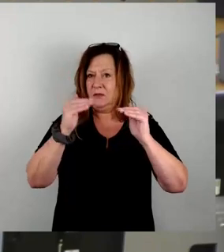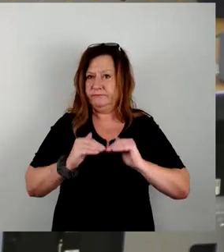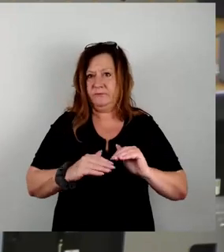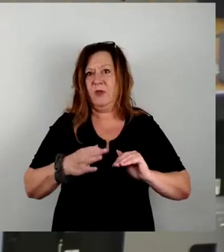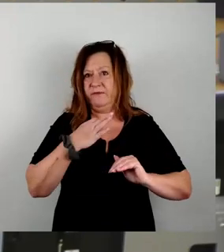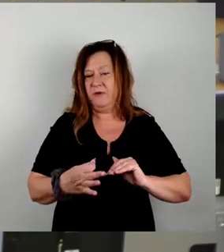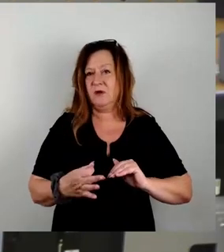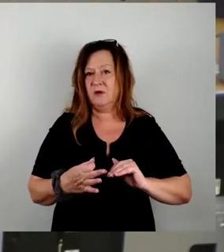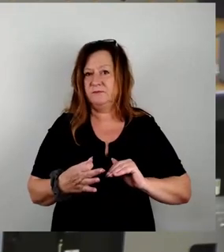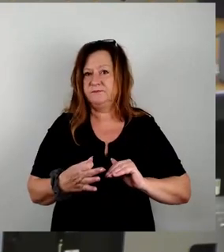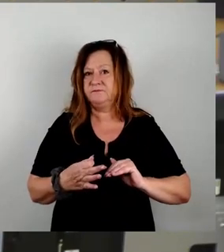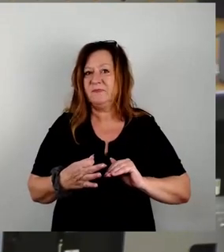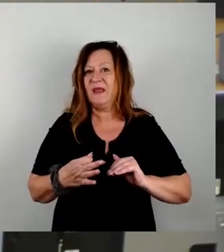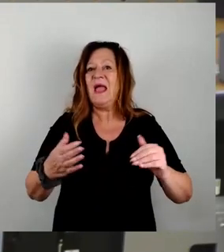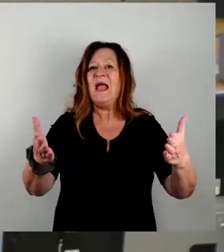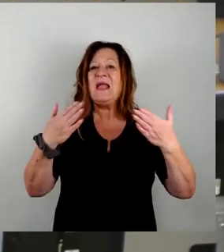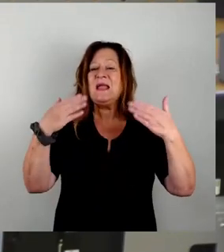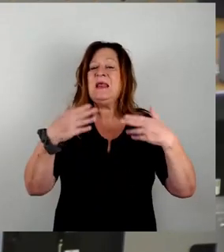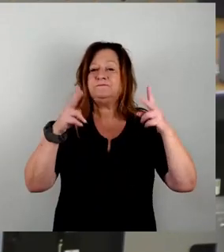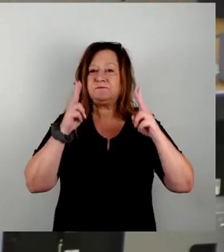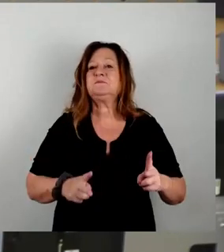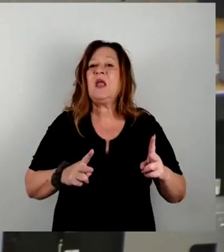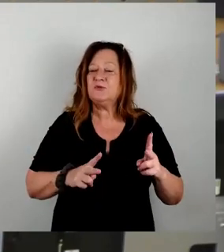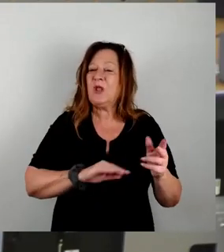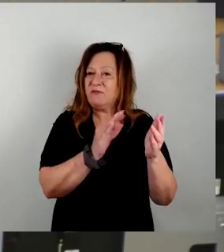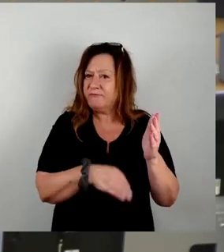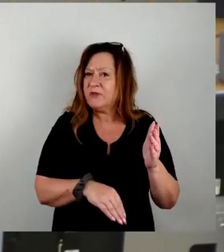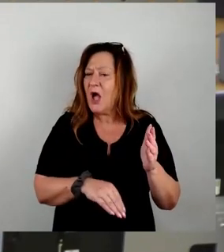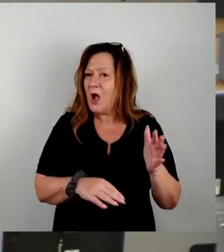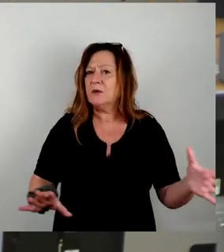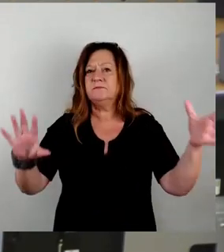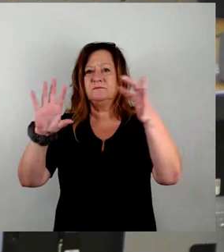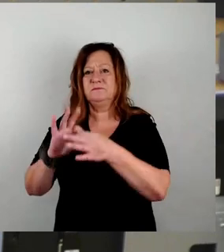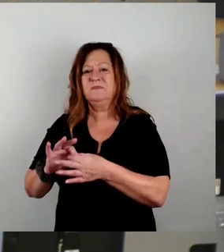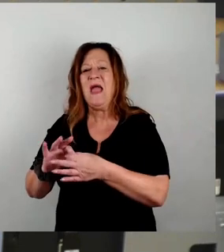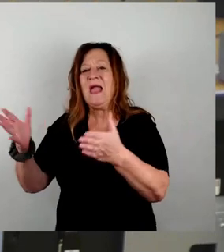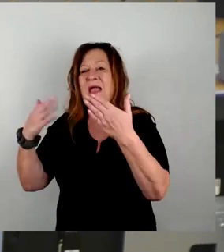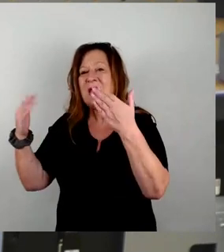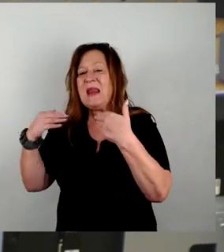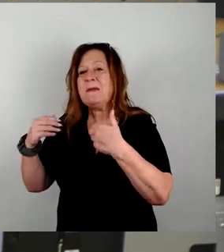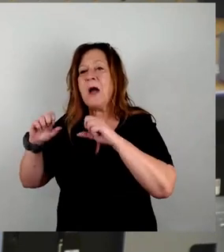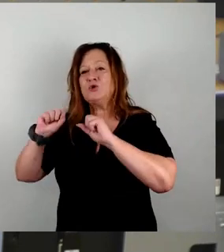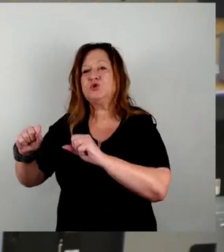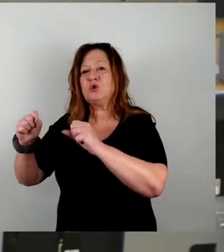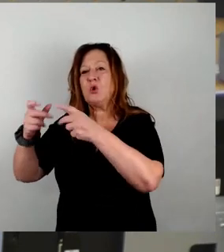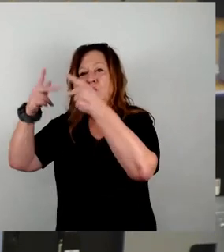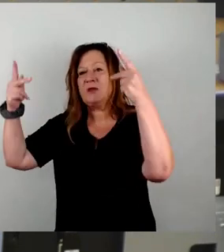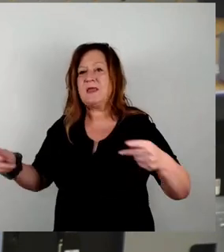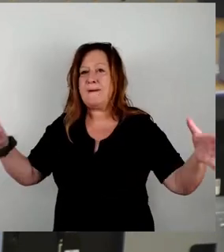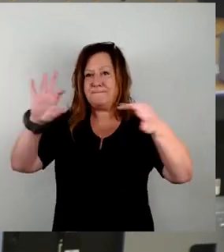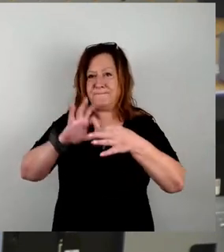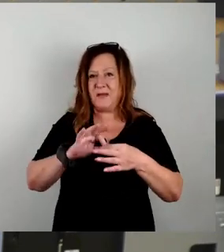inwiefern wird die Erstellung des Klimastadtvertrags mit der Fortschreibung des integrierten Energie- und Klimaschutzkonzeptes verknüpft? Thematisch sind die sehr eng